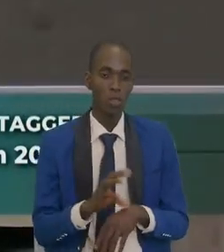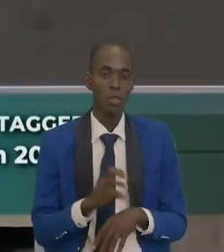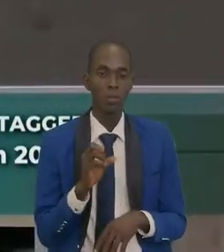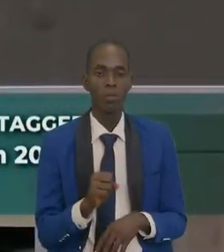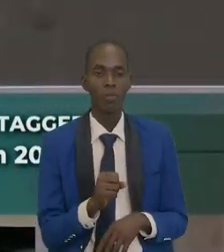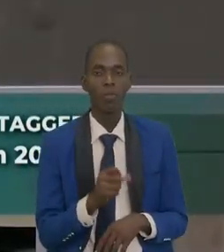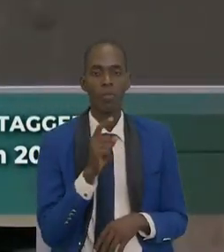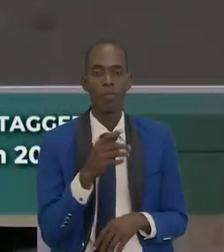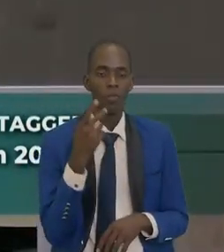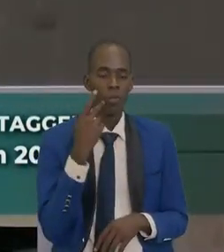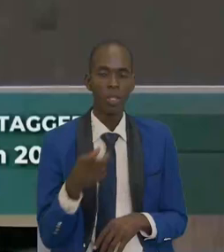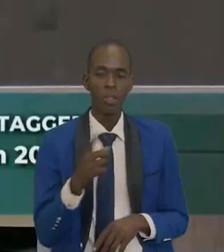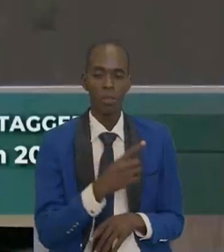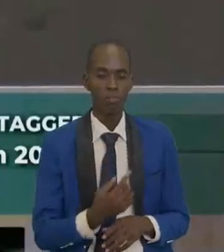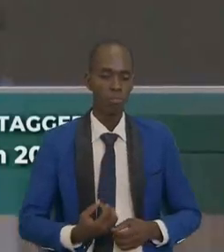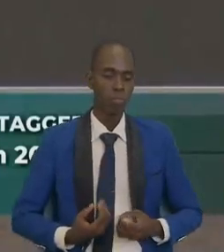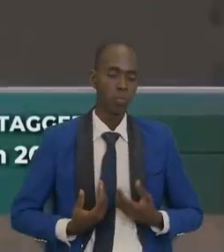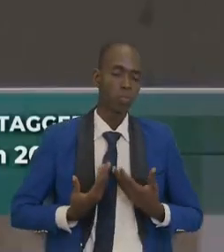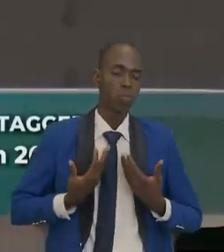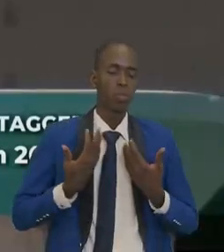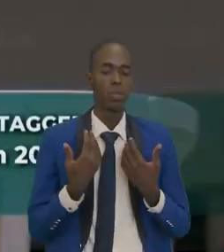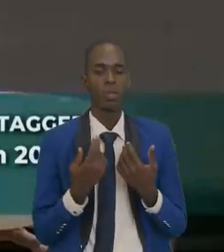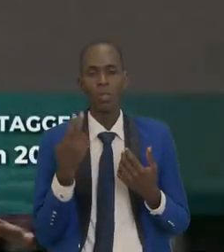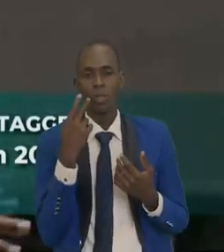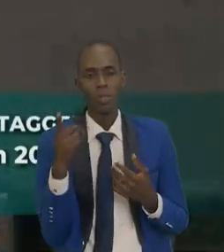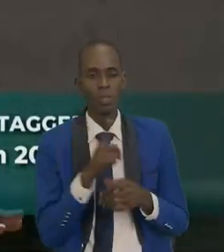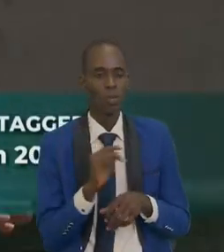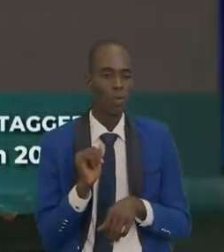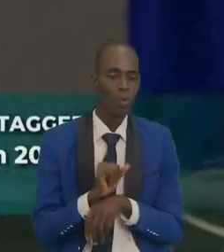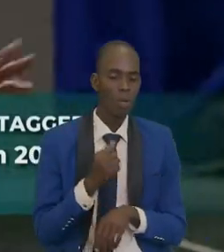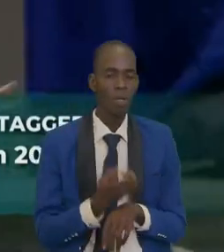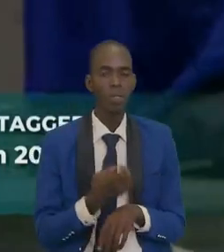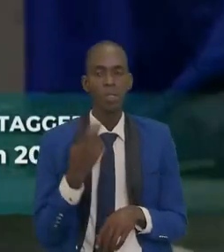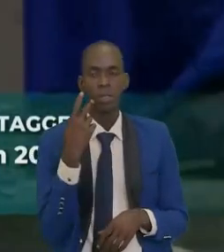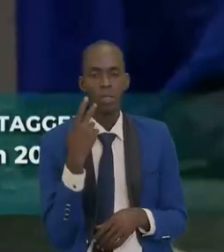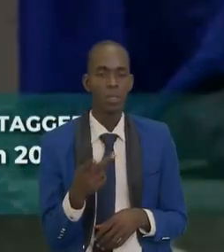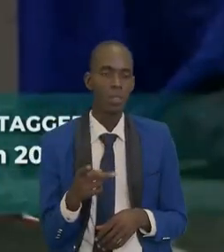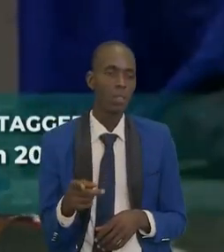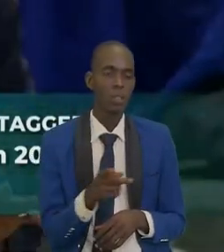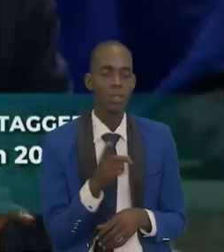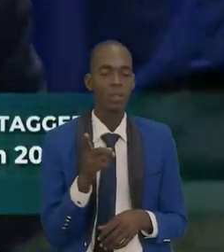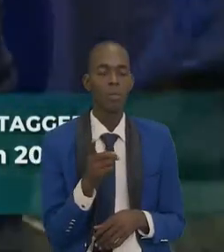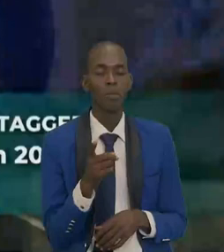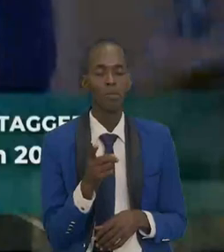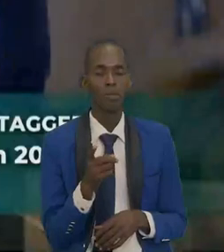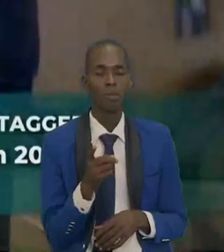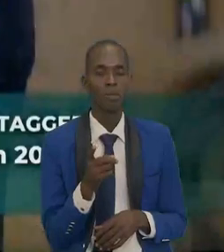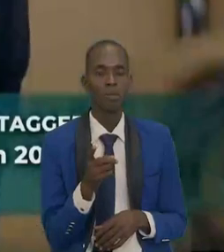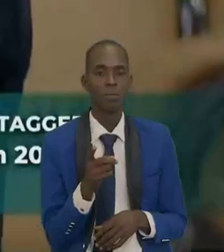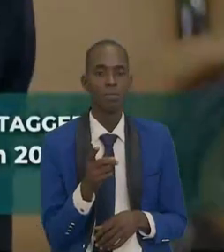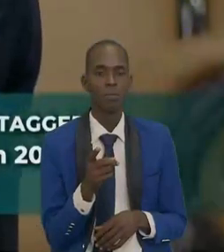Vous les voyez revenir à la vie. Vous voyez ces morts dans la communauté.